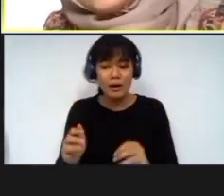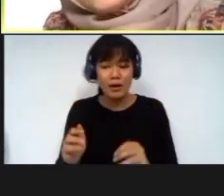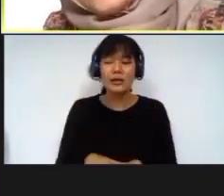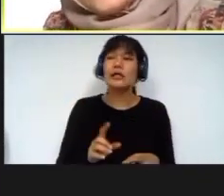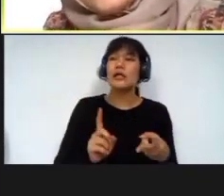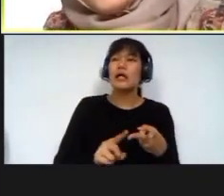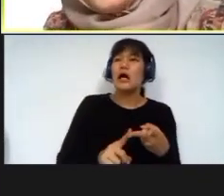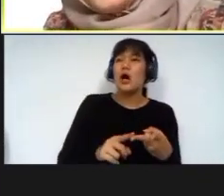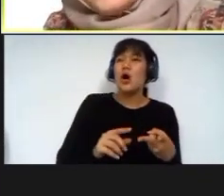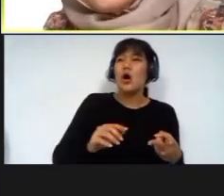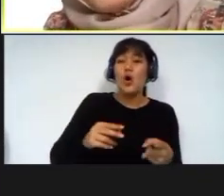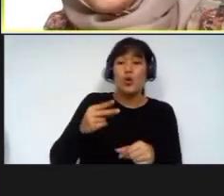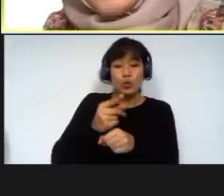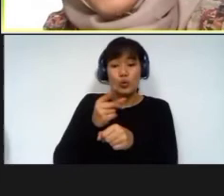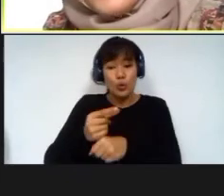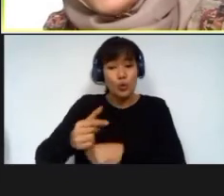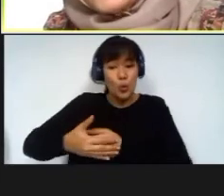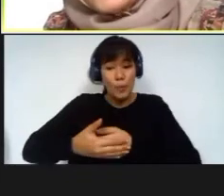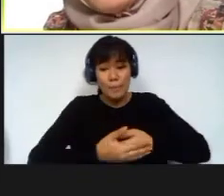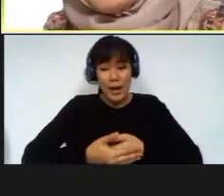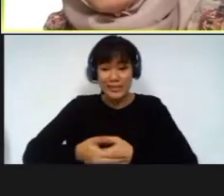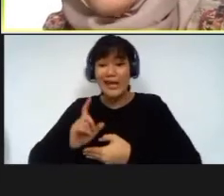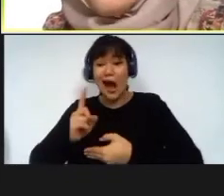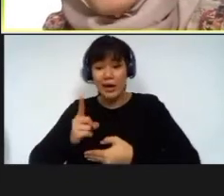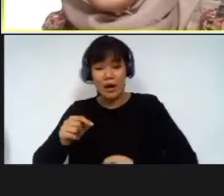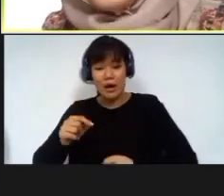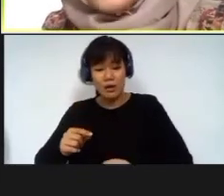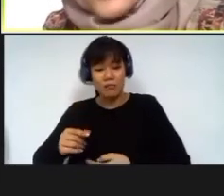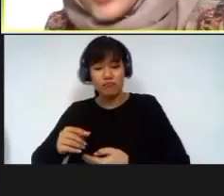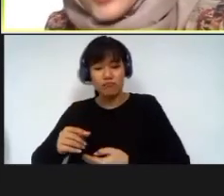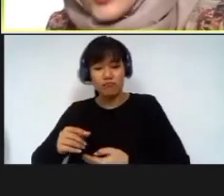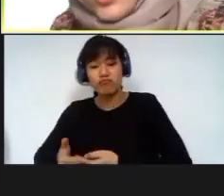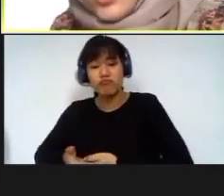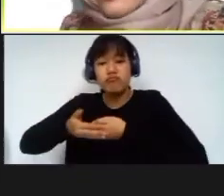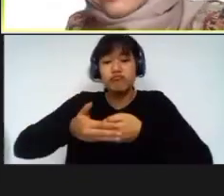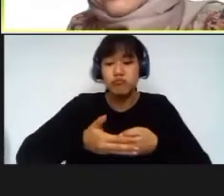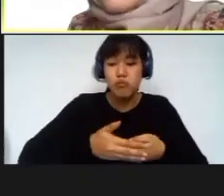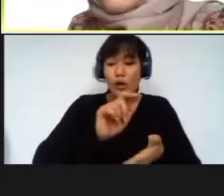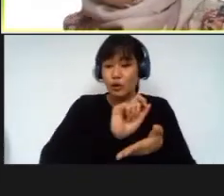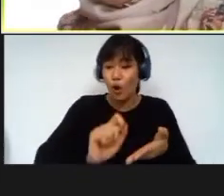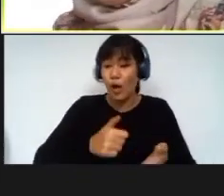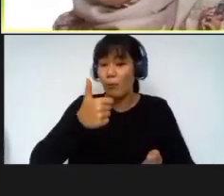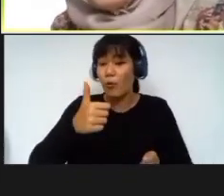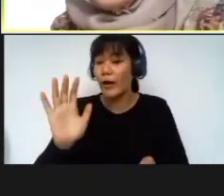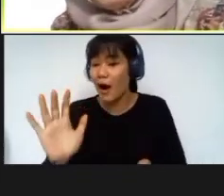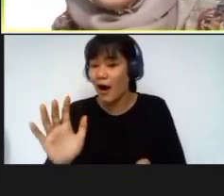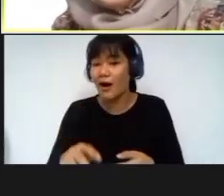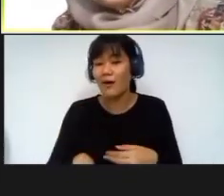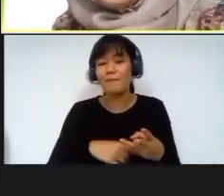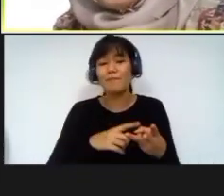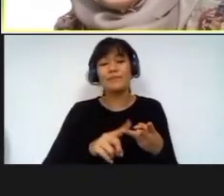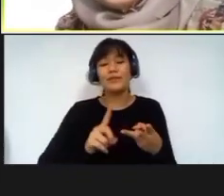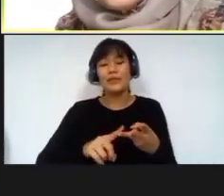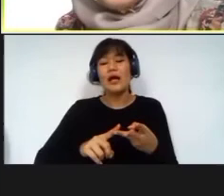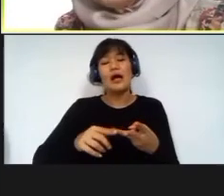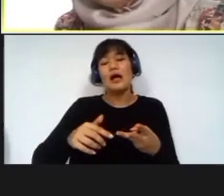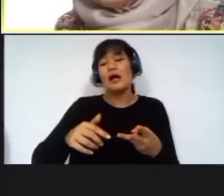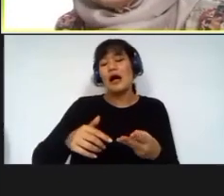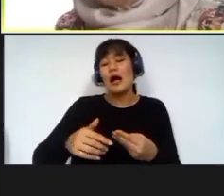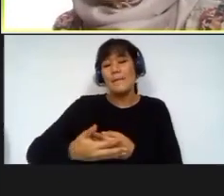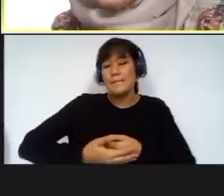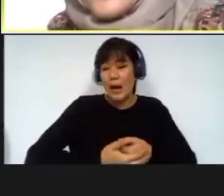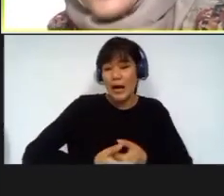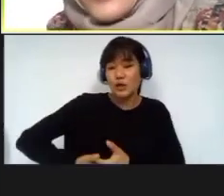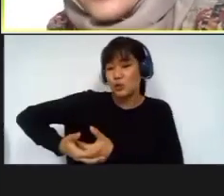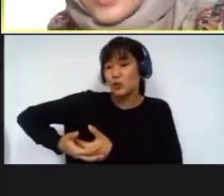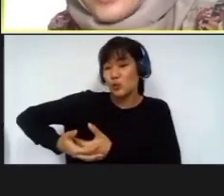nggak sih guru yang punya bayi itu membawa bayinya ke sekolah, bahkan menyusui bayinya di